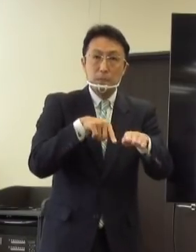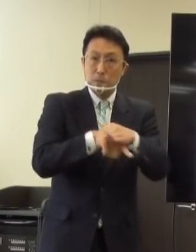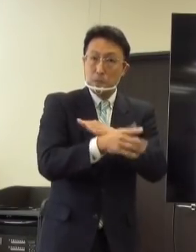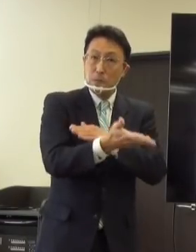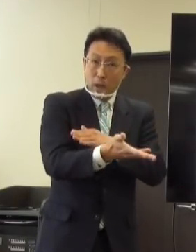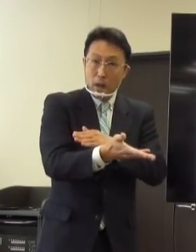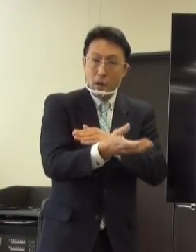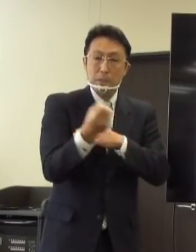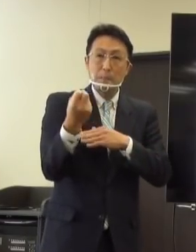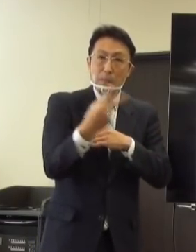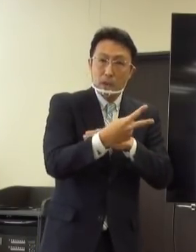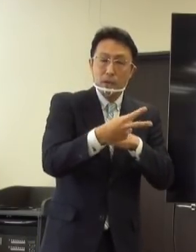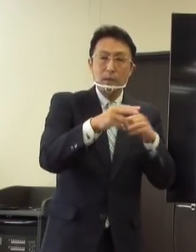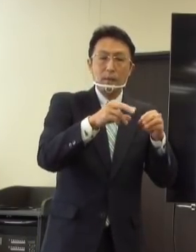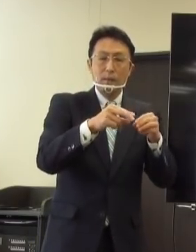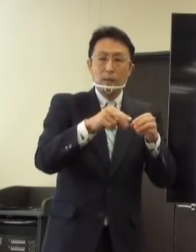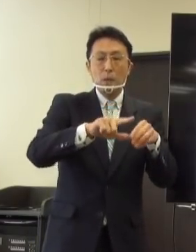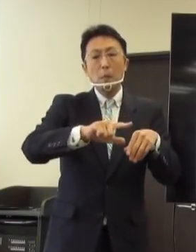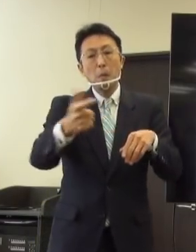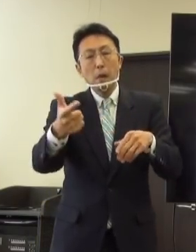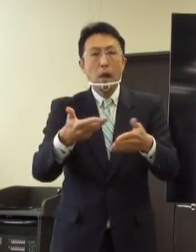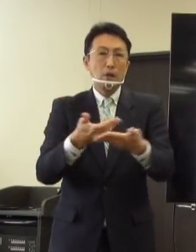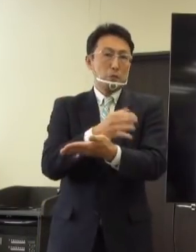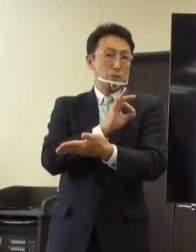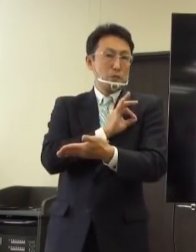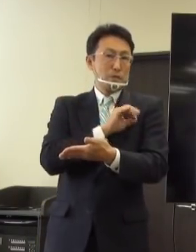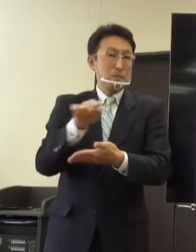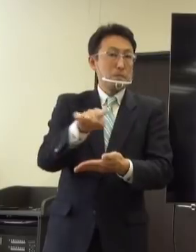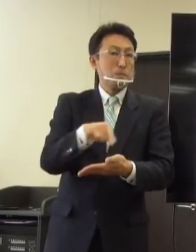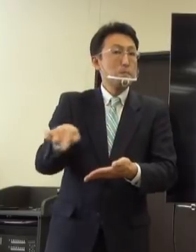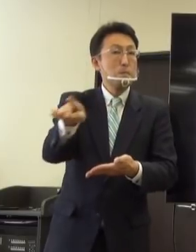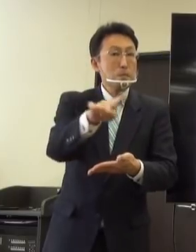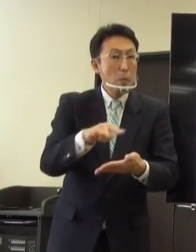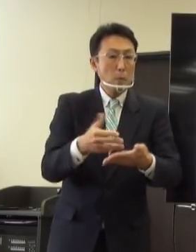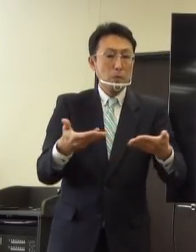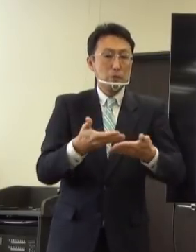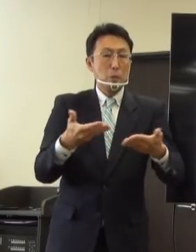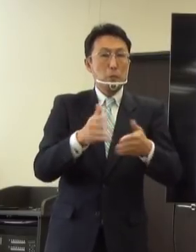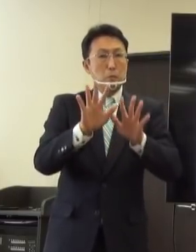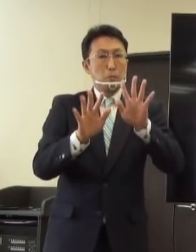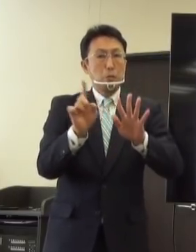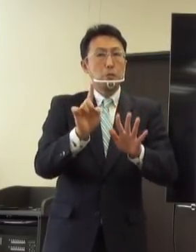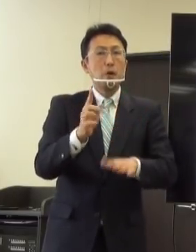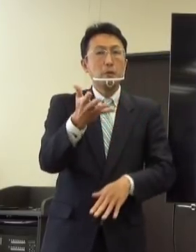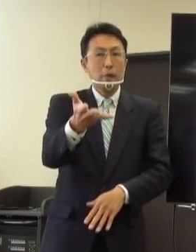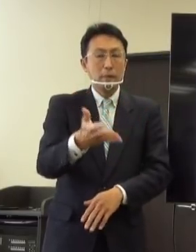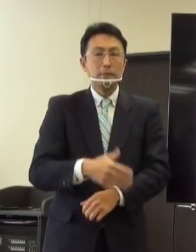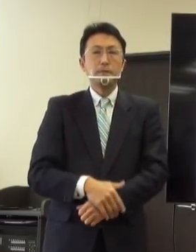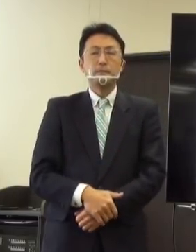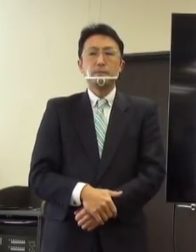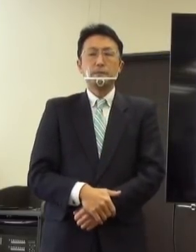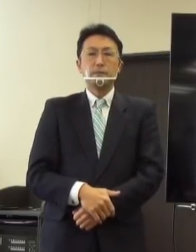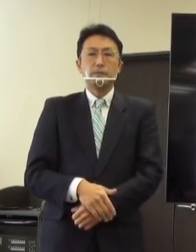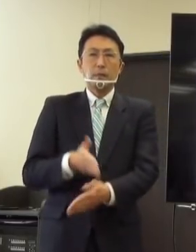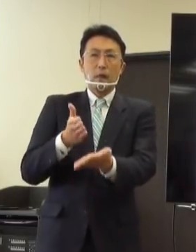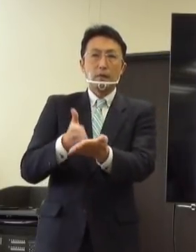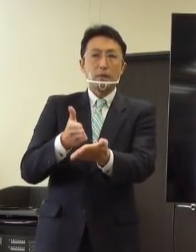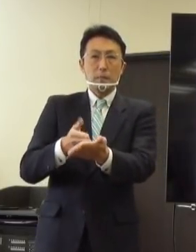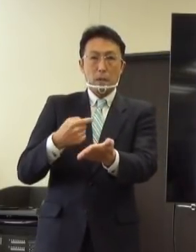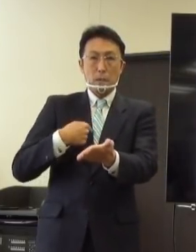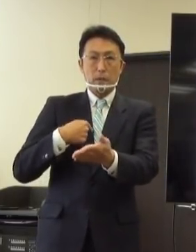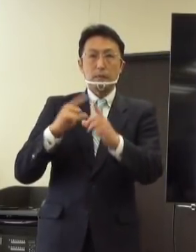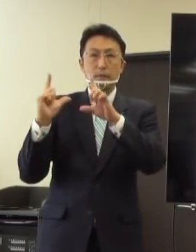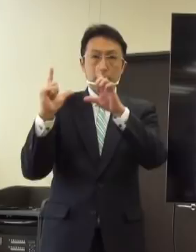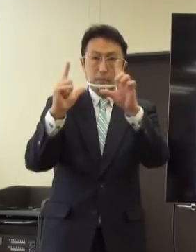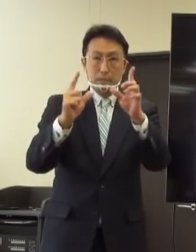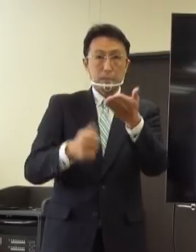何人かは勤務に当たられるのか、その辺をちょっと教えてください。 はい、 それでは私の方から回答させ